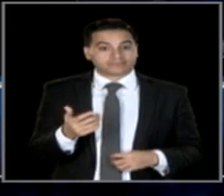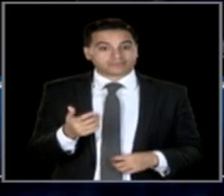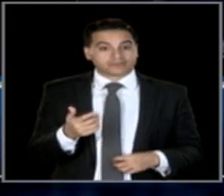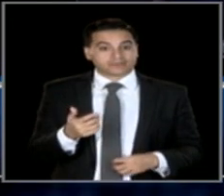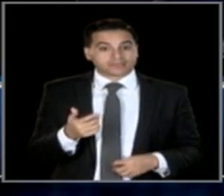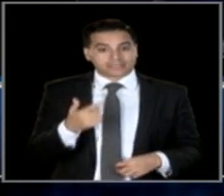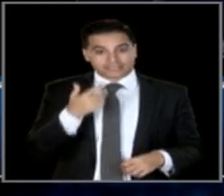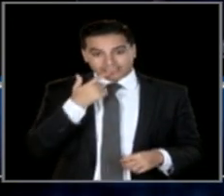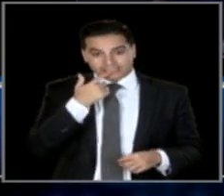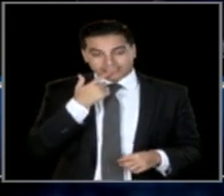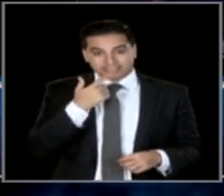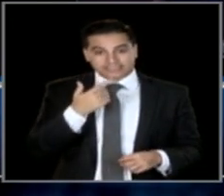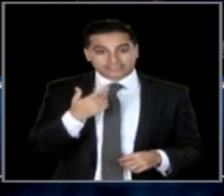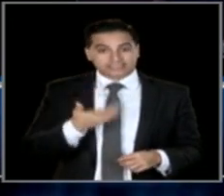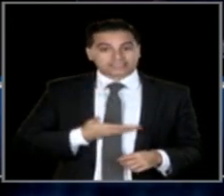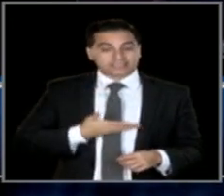اسمه جاري إيه؟